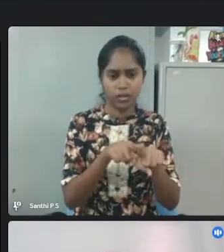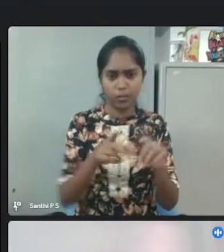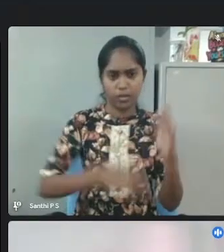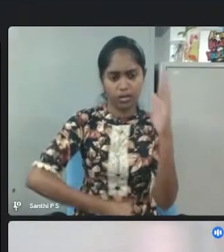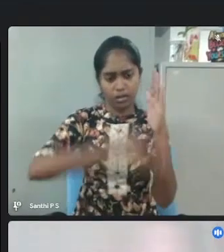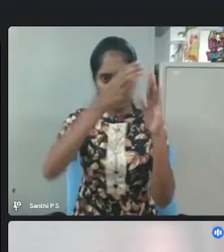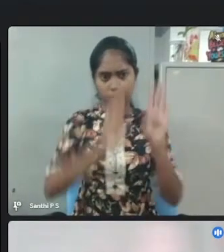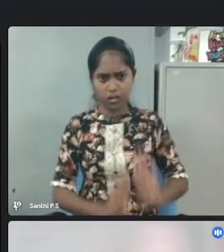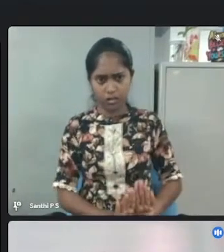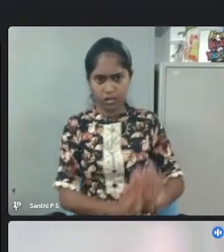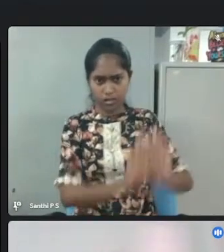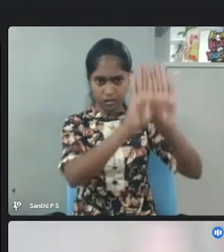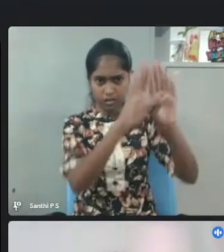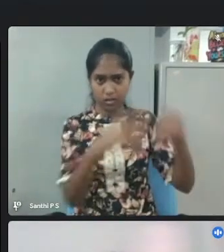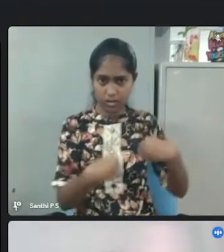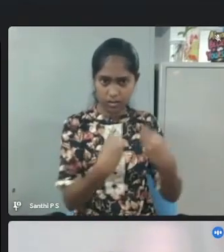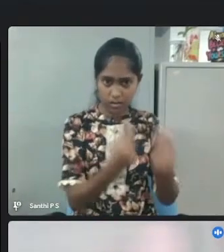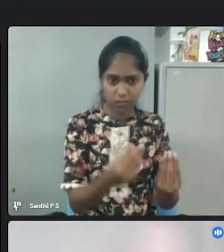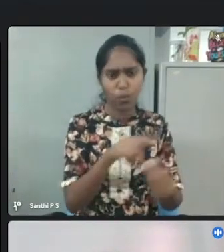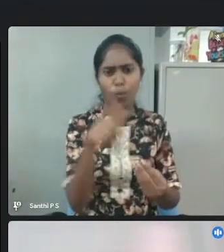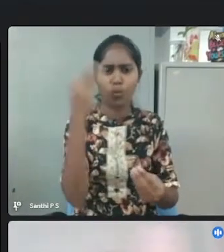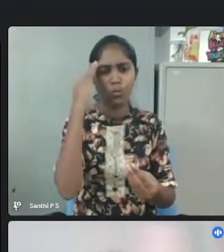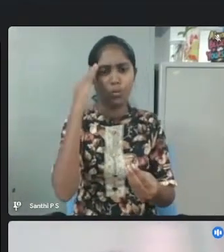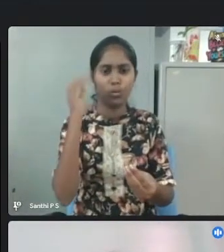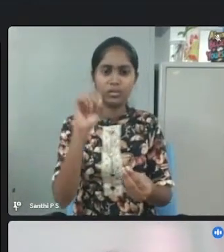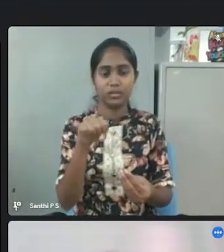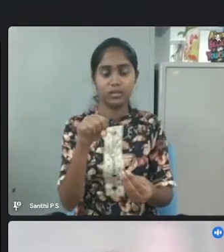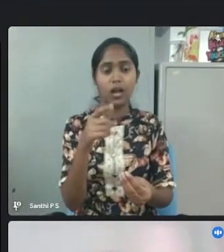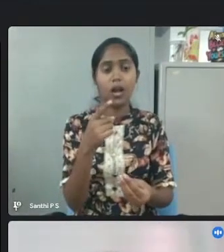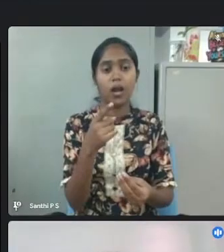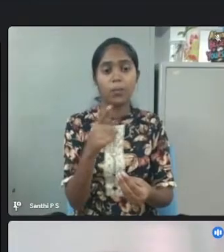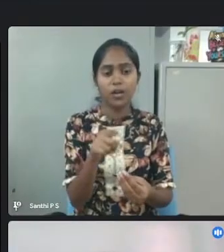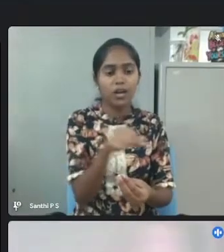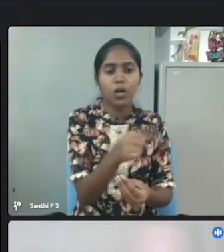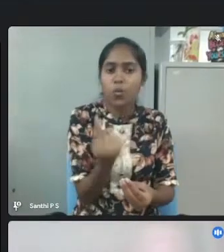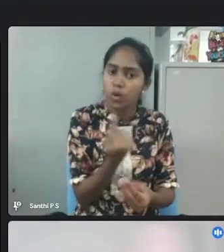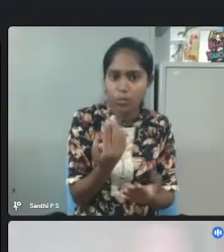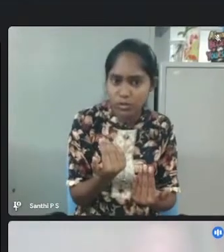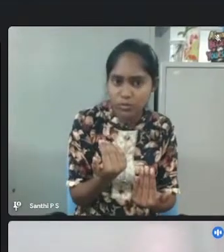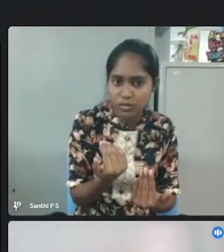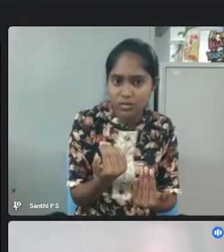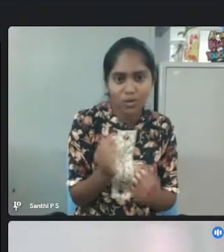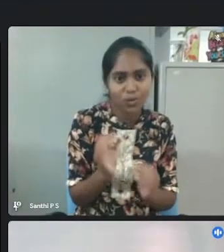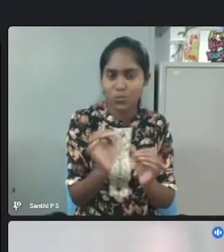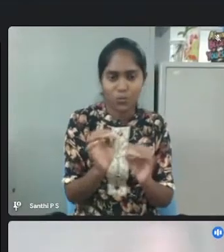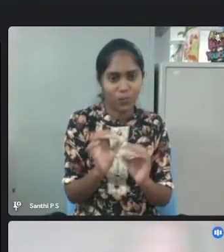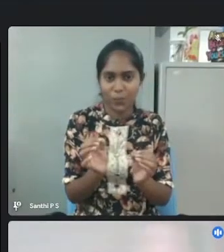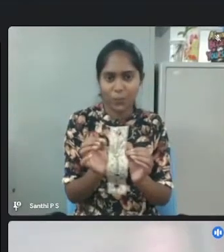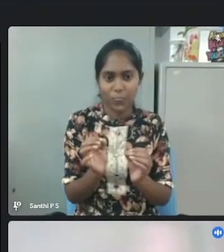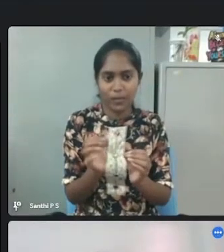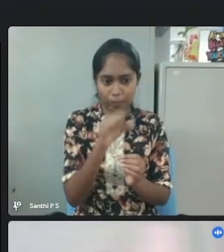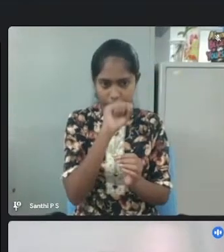ഇതൊക്കെ നമുക്ക് അറിയാവുന്ന ഉദാഹരണങ്ങളാണ്. റാമ്പ് വേണമെന്നല്ല. പക്ഷെ ഈ റാമ്പിന്റെ മുന്നിൽ കൊണ്ട് ഒരു സ്റ്റെപ്പോ അല്ലെങ്കിൽ അവിടെ കൊണ്ടൊരു വണ്ടി പാർക്ക് ചെയ്ത് കഴിഞ്ഞാൽ പിന്നെ